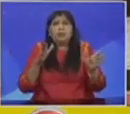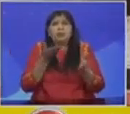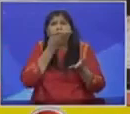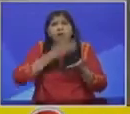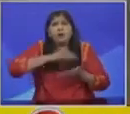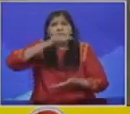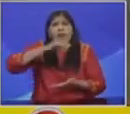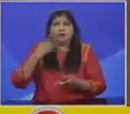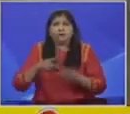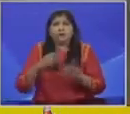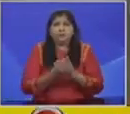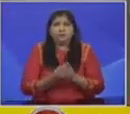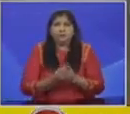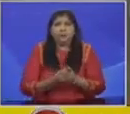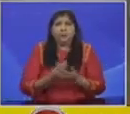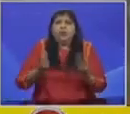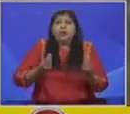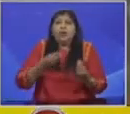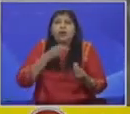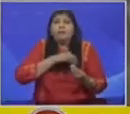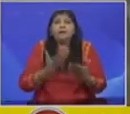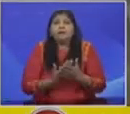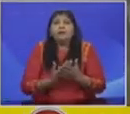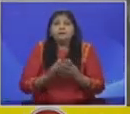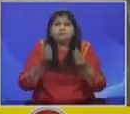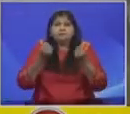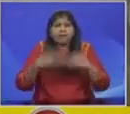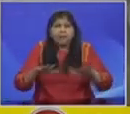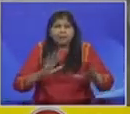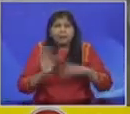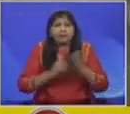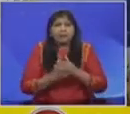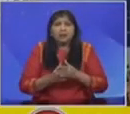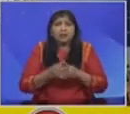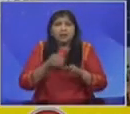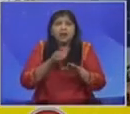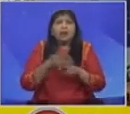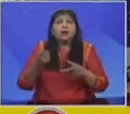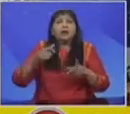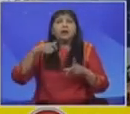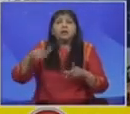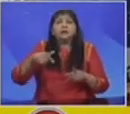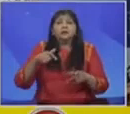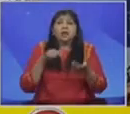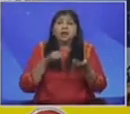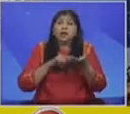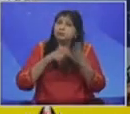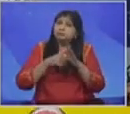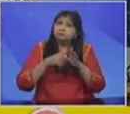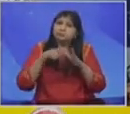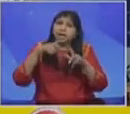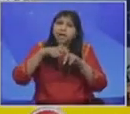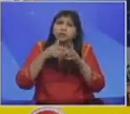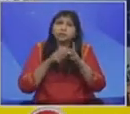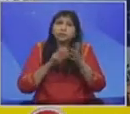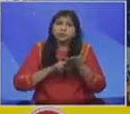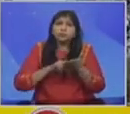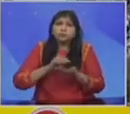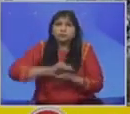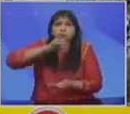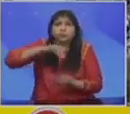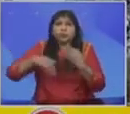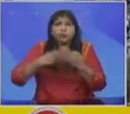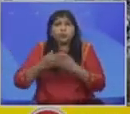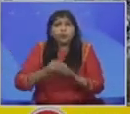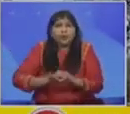हैं। इनका उपयोग विलुप्त होते कछुओं की प्रजातियों को बचाने के लिए किया जा रहा है। असम